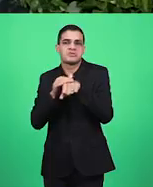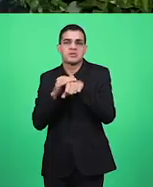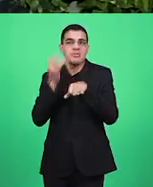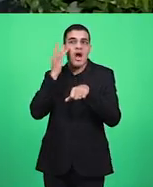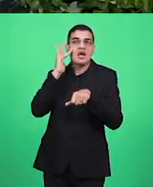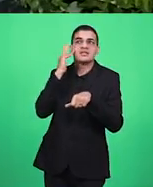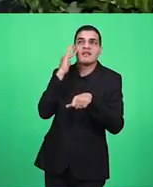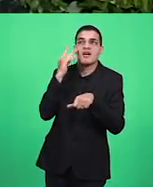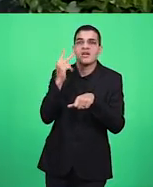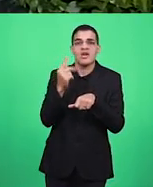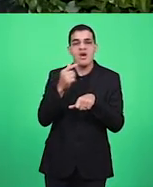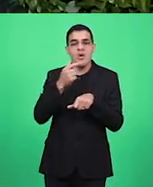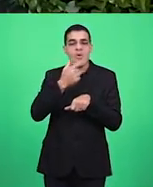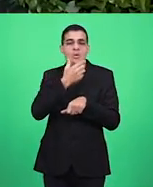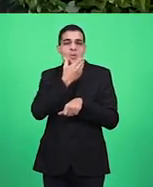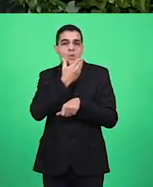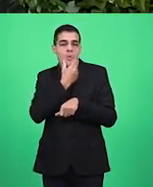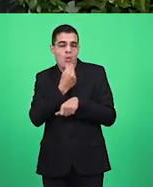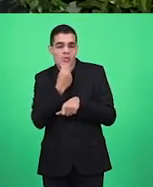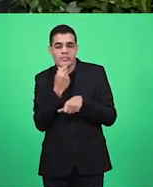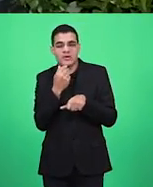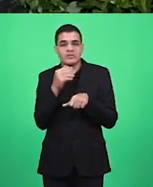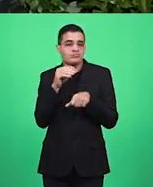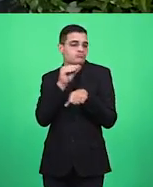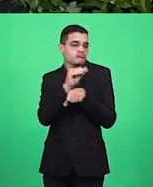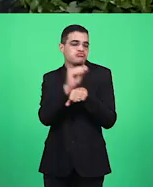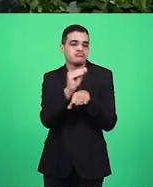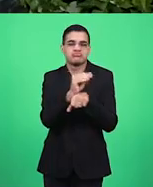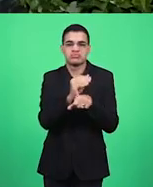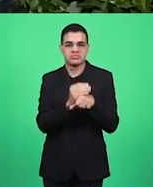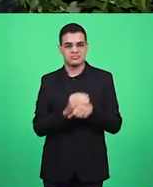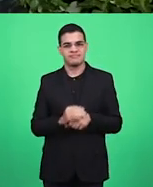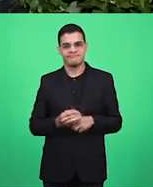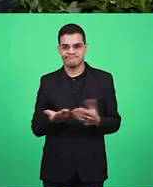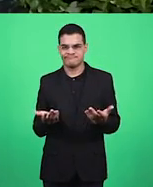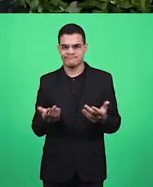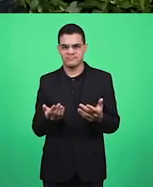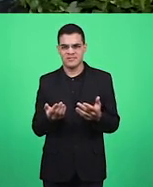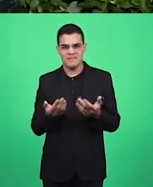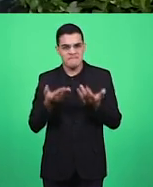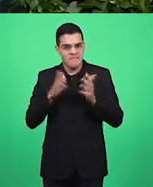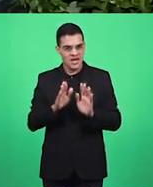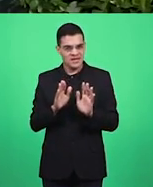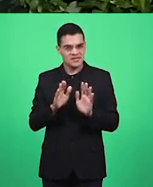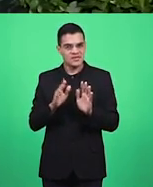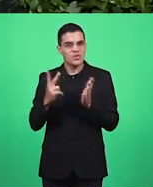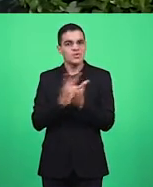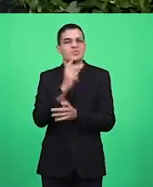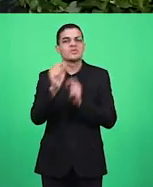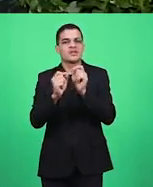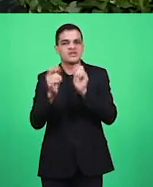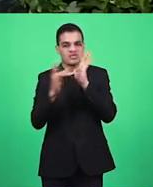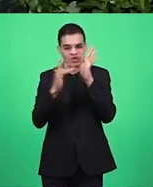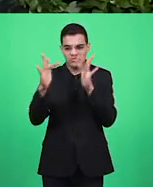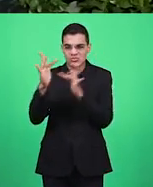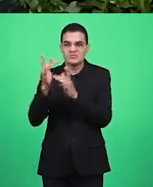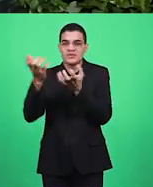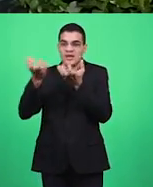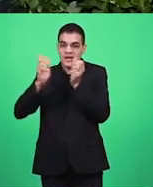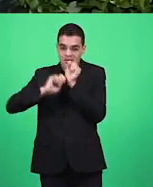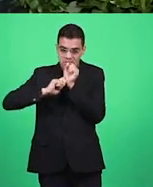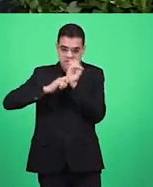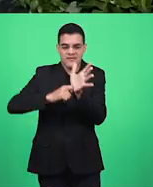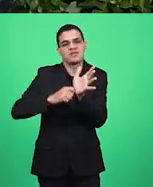Да, она увидела человека там, да, и она искала того, кто умер. Но Иисус не хочет